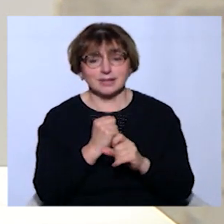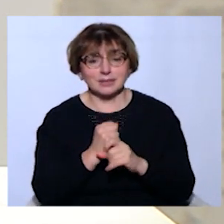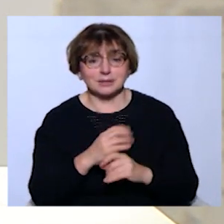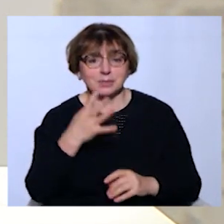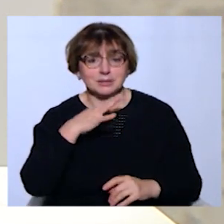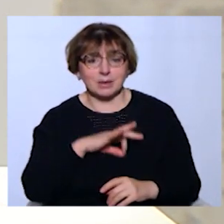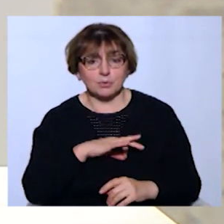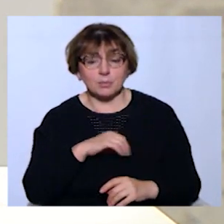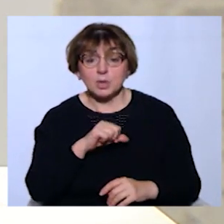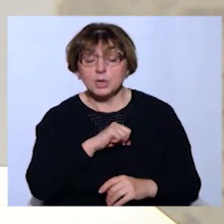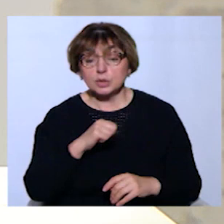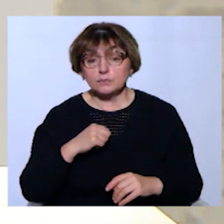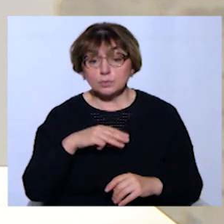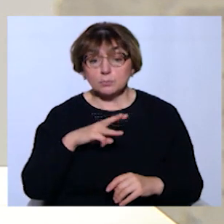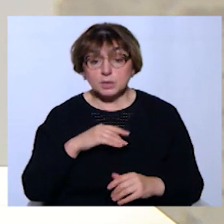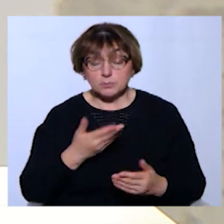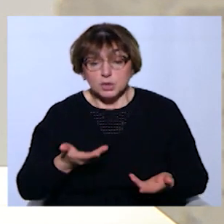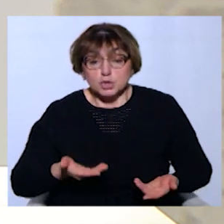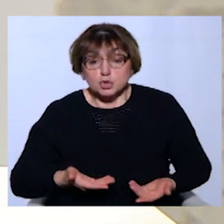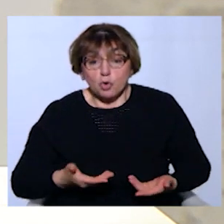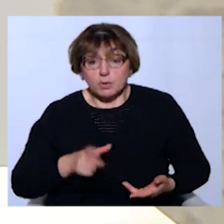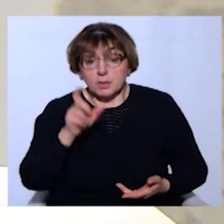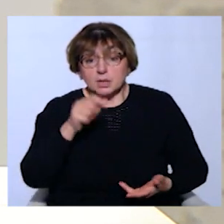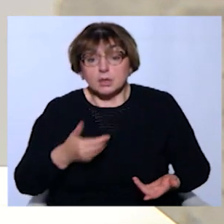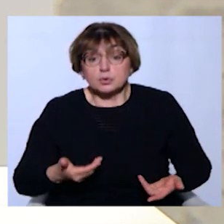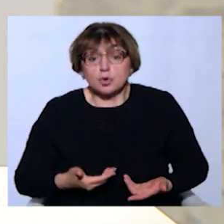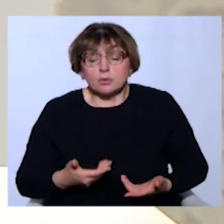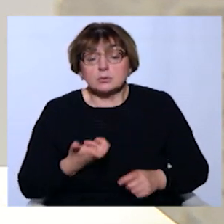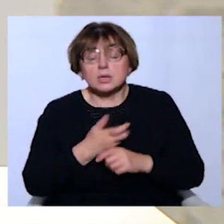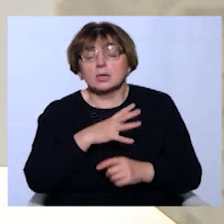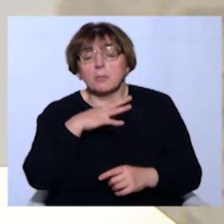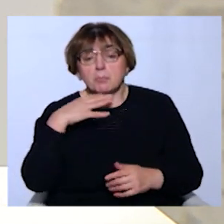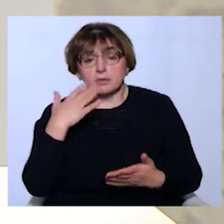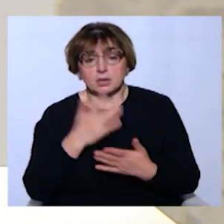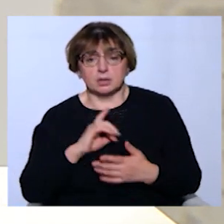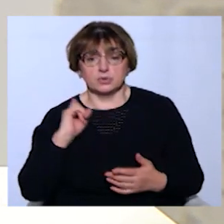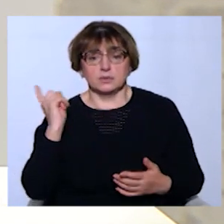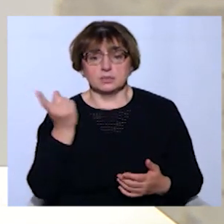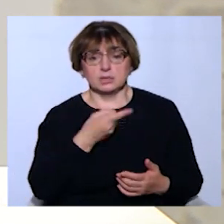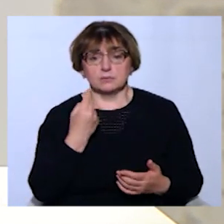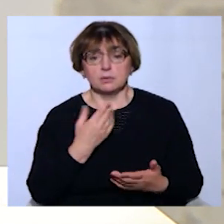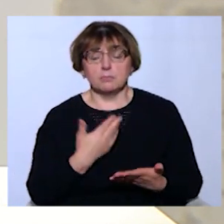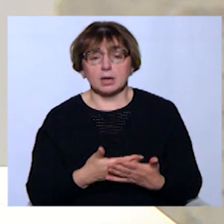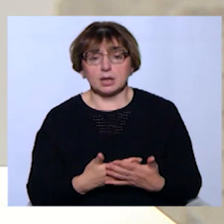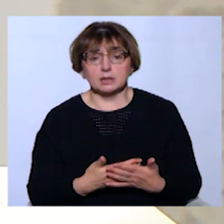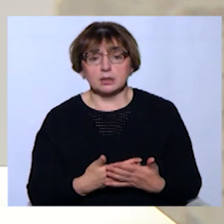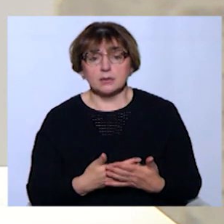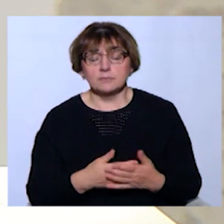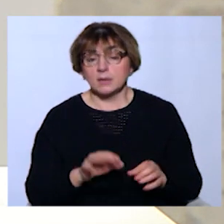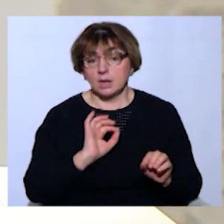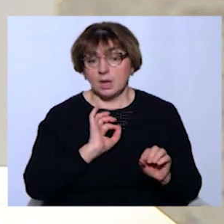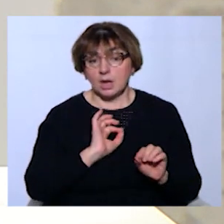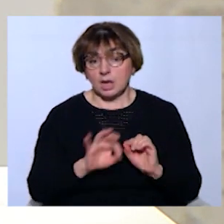გასაკეთებლად. ეხლა მინერალები ჩვენს ცხოვრებაში ძალიან ბევრი არის ჩვენს ირგვლივ. მაგალითად, ასანთი,